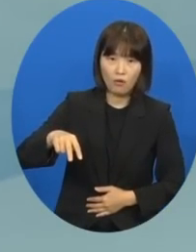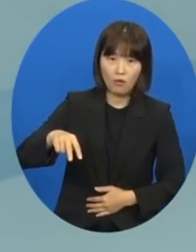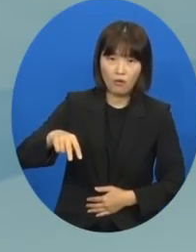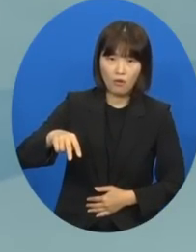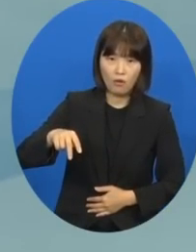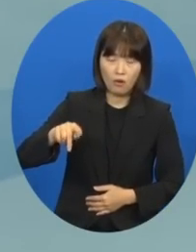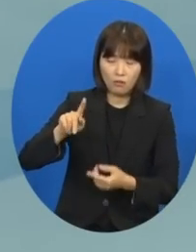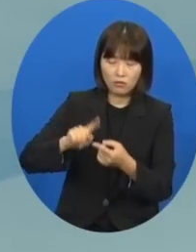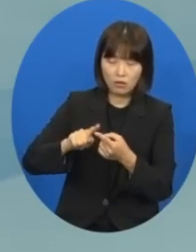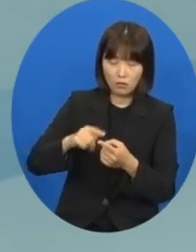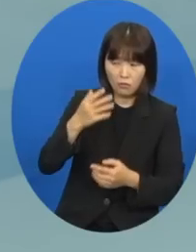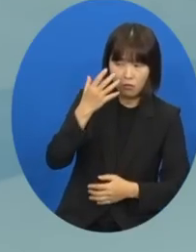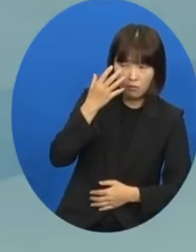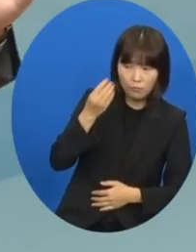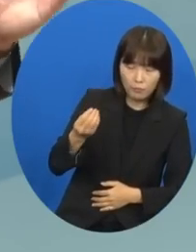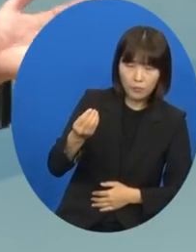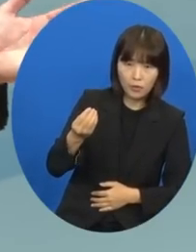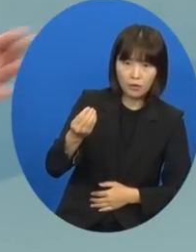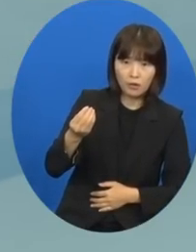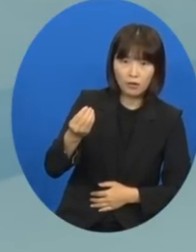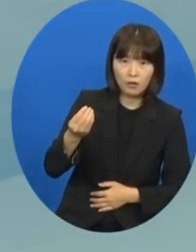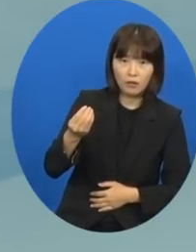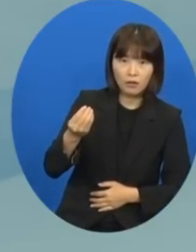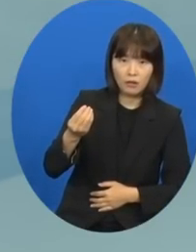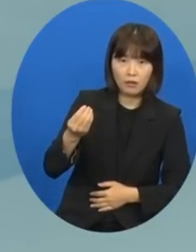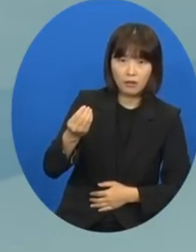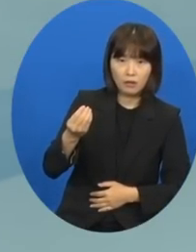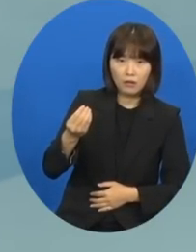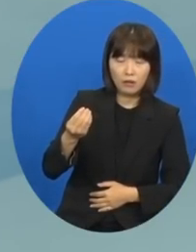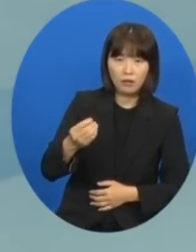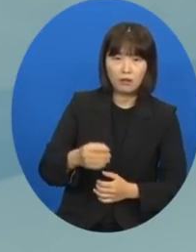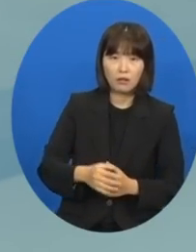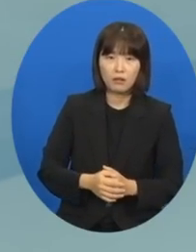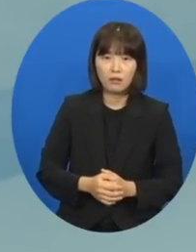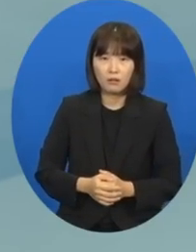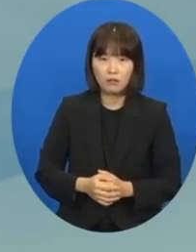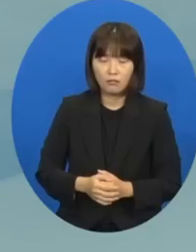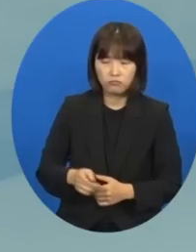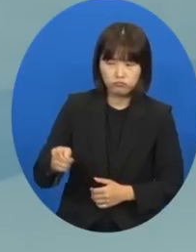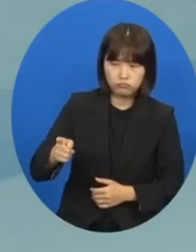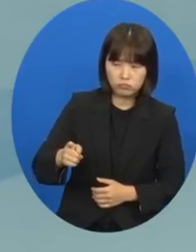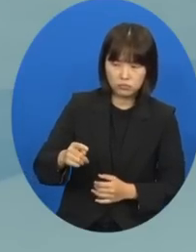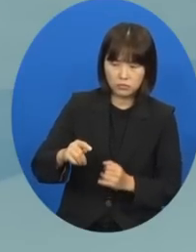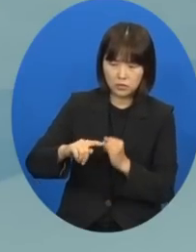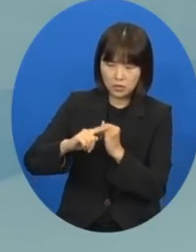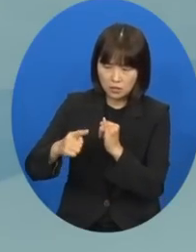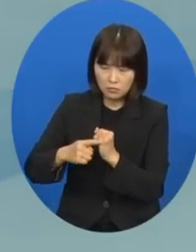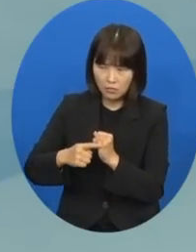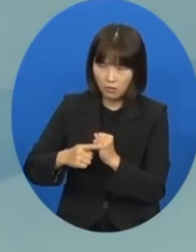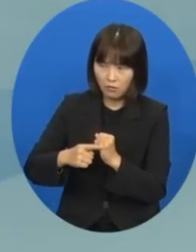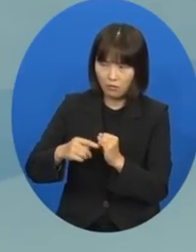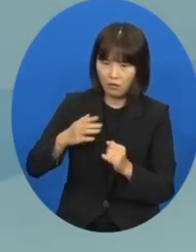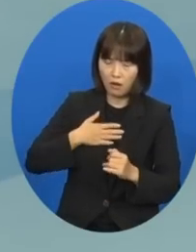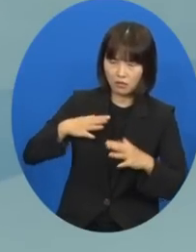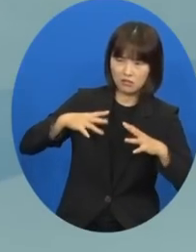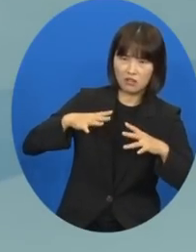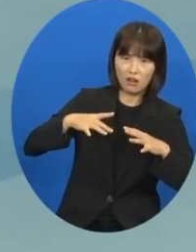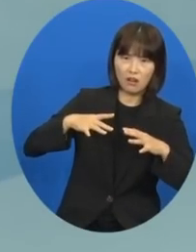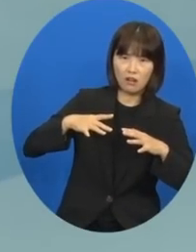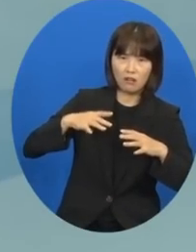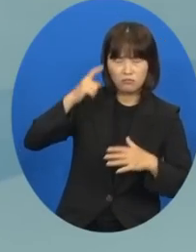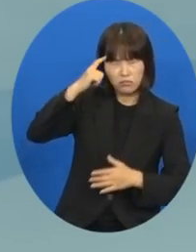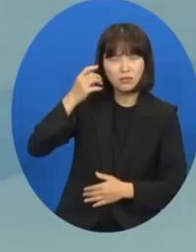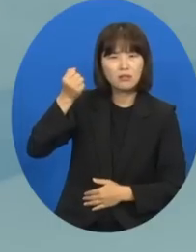그거를 어떻게 보았냐면 임신하지 못한 그분이 자기가 임신했다고 자기한테 자랑한다는 거예요. 이렇게 보는